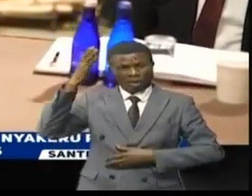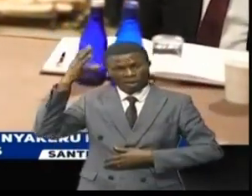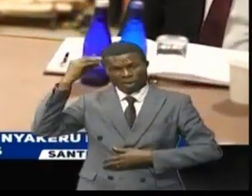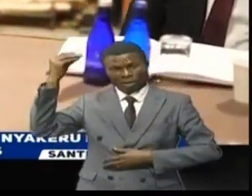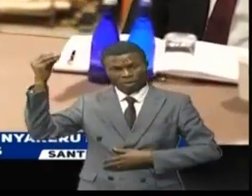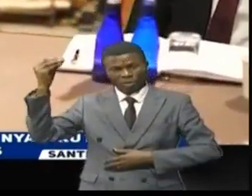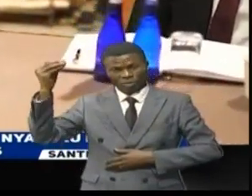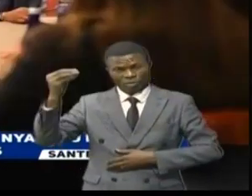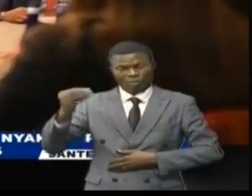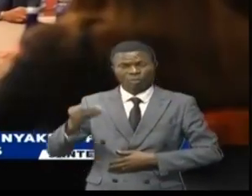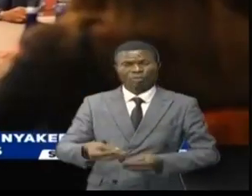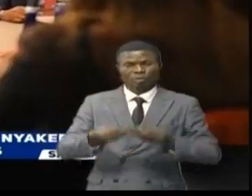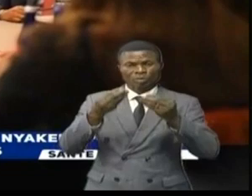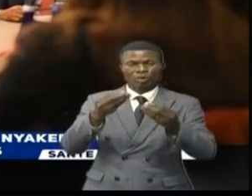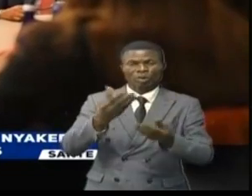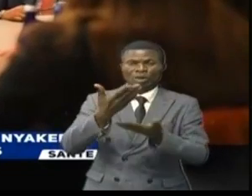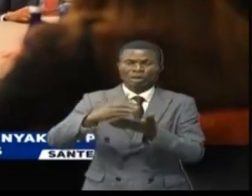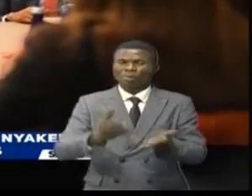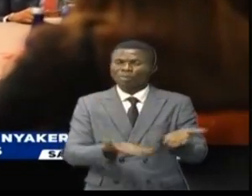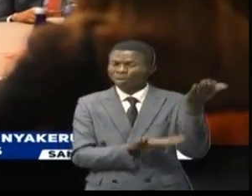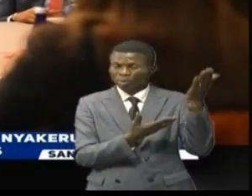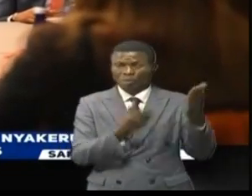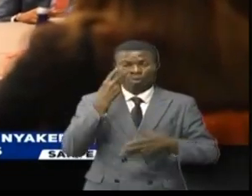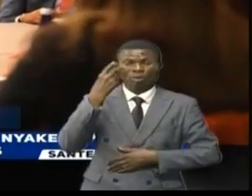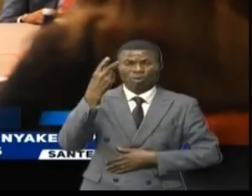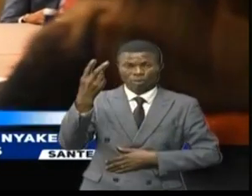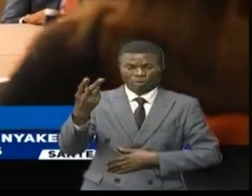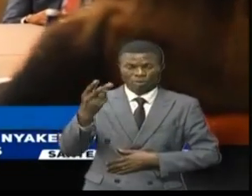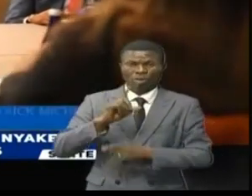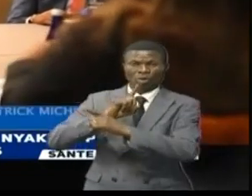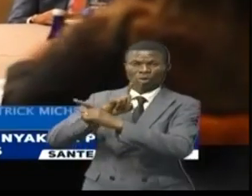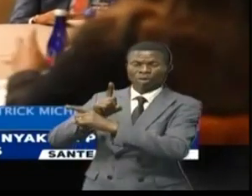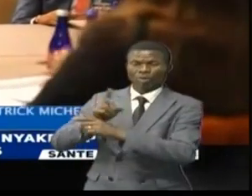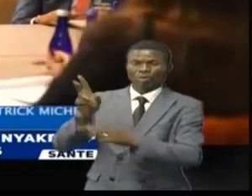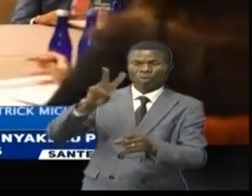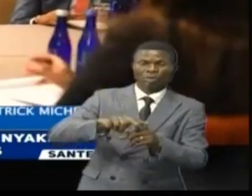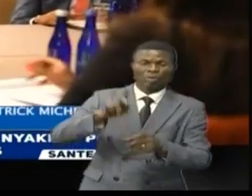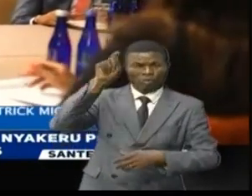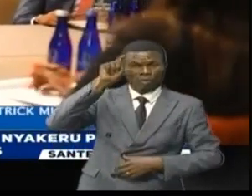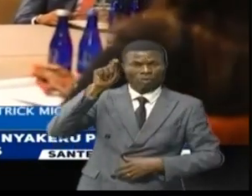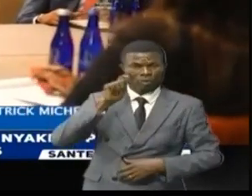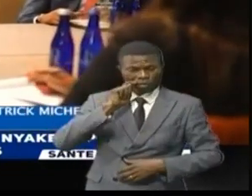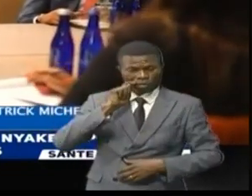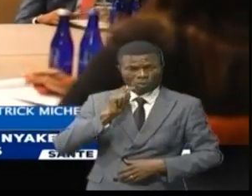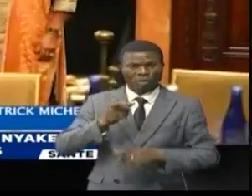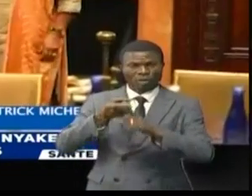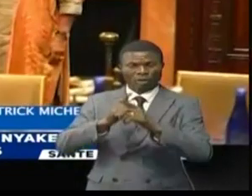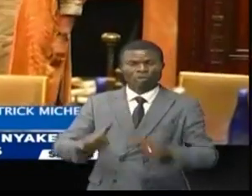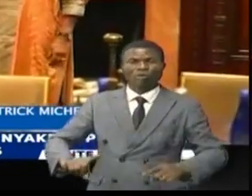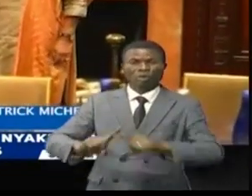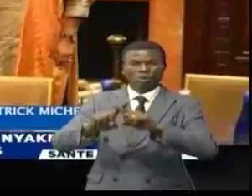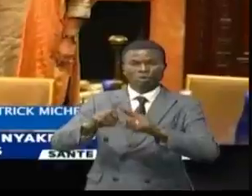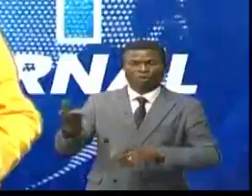en même temps des éléments importants de sa vision sur la prévention des violences sexuelles liées au conflit.